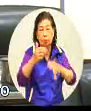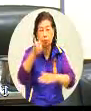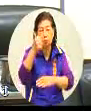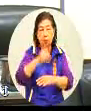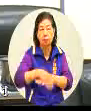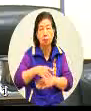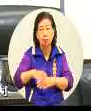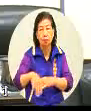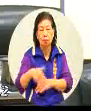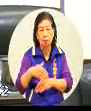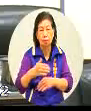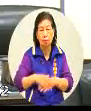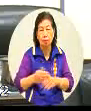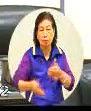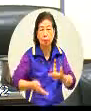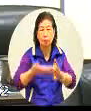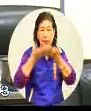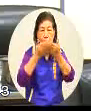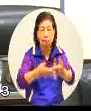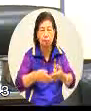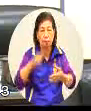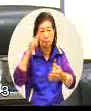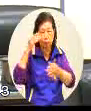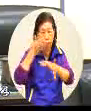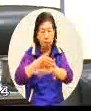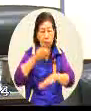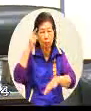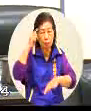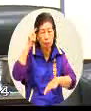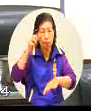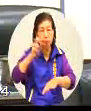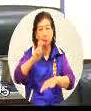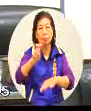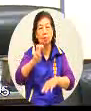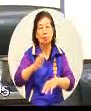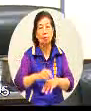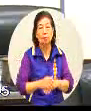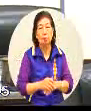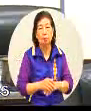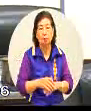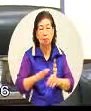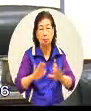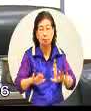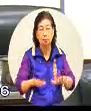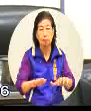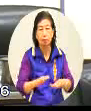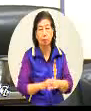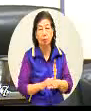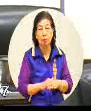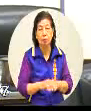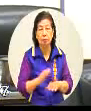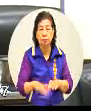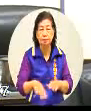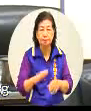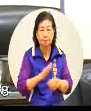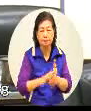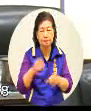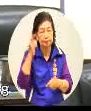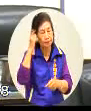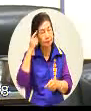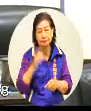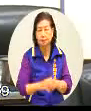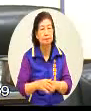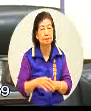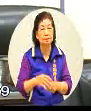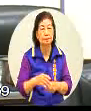府，送差不多一二十天啊，结果呢，大家拢总。做不满就对啦，做不满意